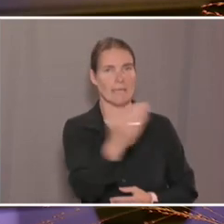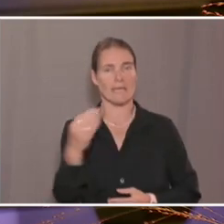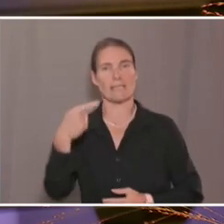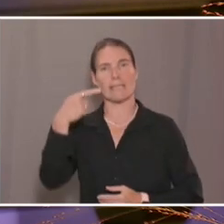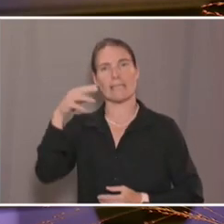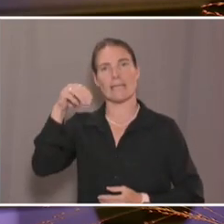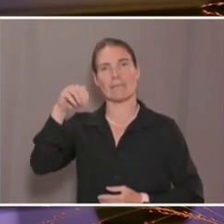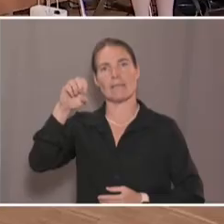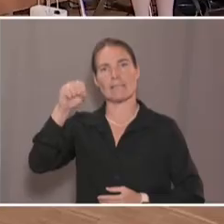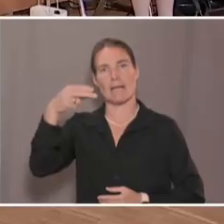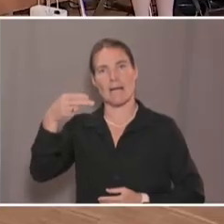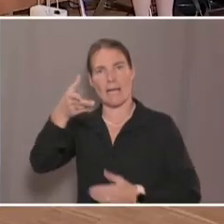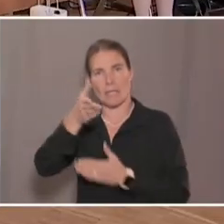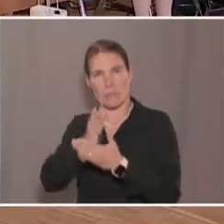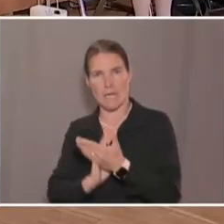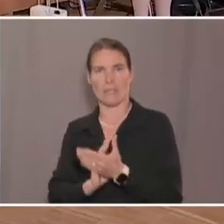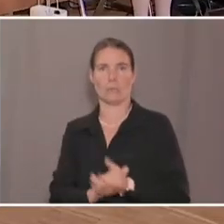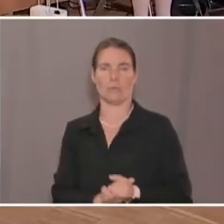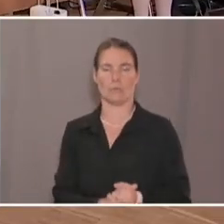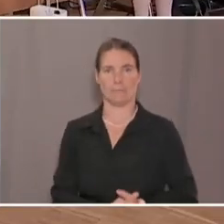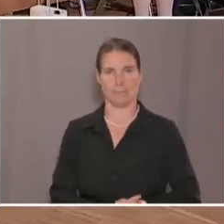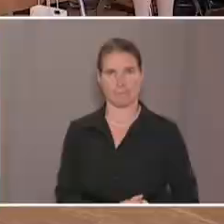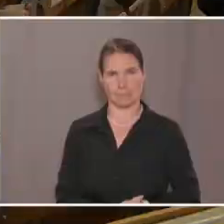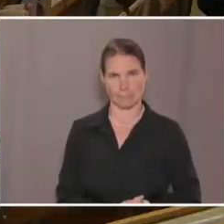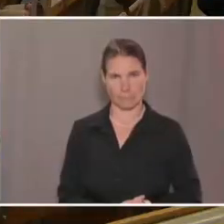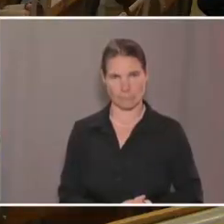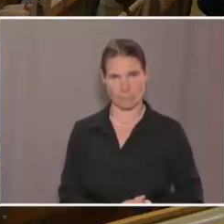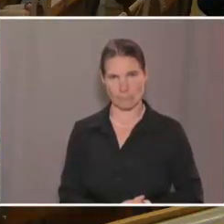das perfekte Timing. Hätte besser nicht sein können.